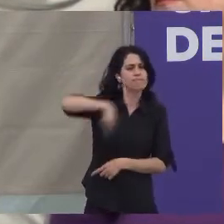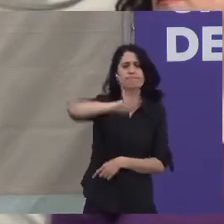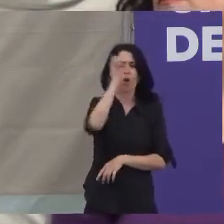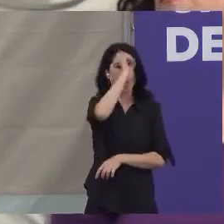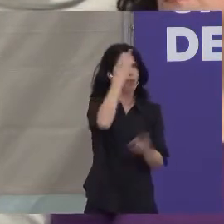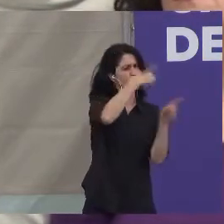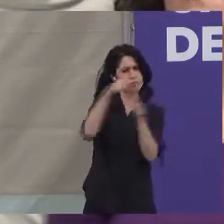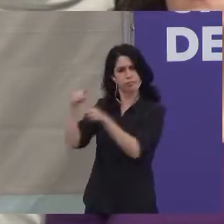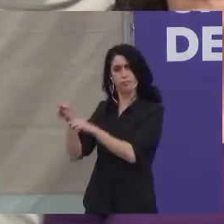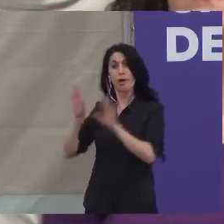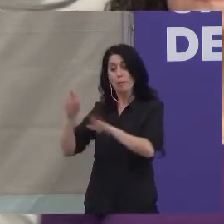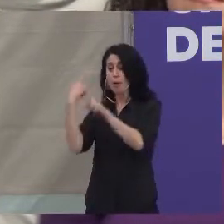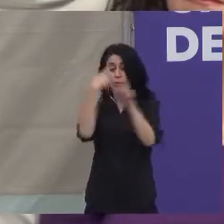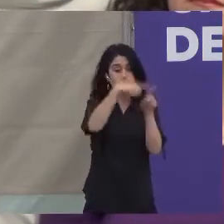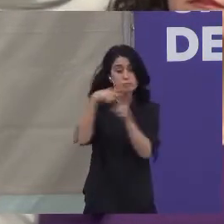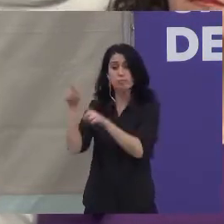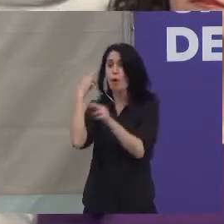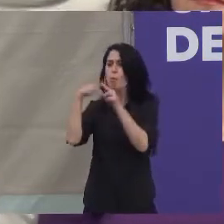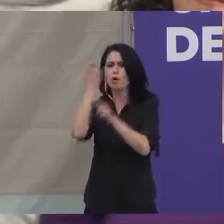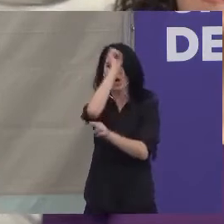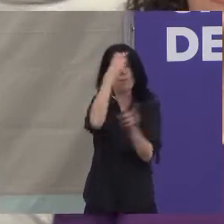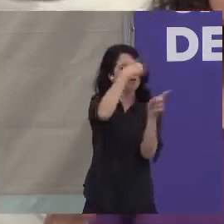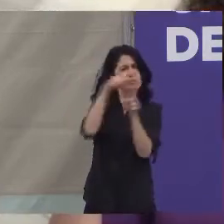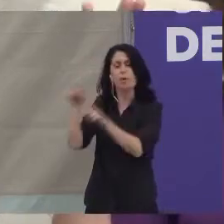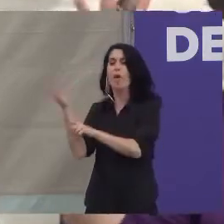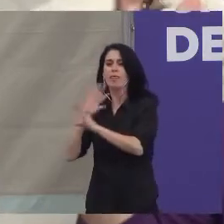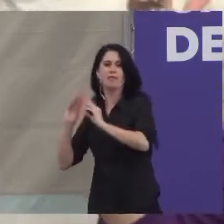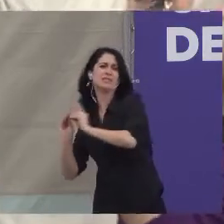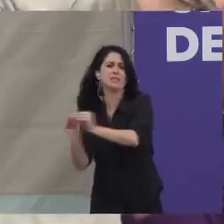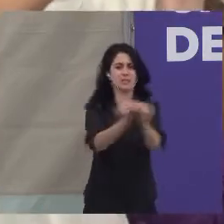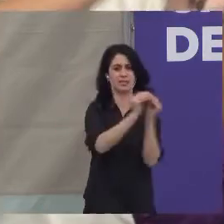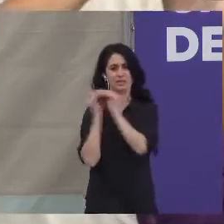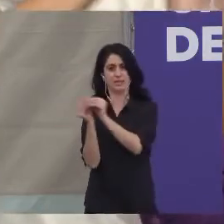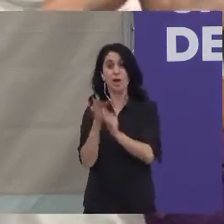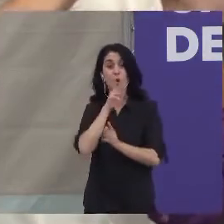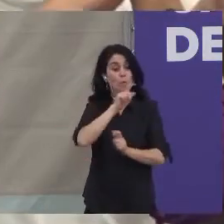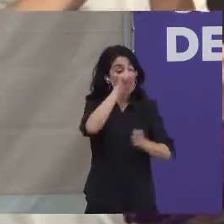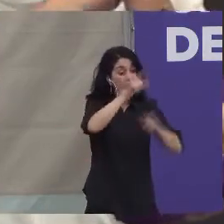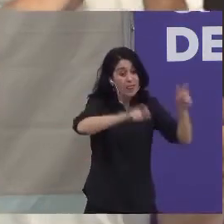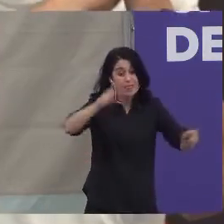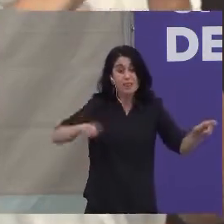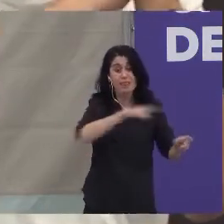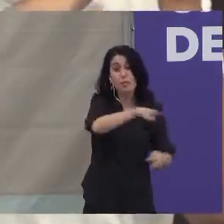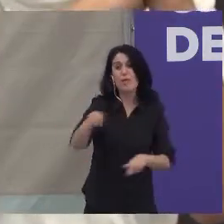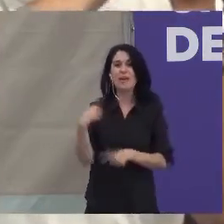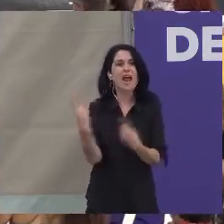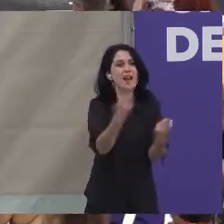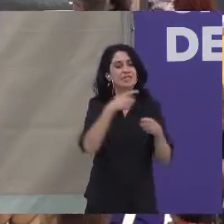de normalitzar la discrepància política. La ferramenta del canvi que necessita la ciutadania ha de ser diversa.